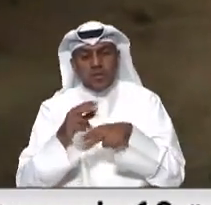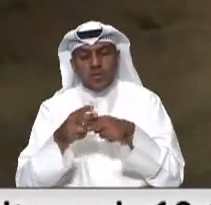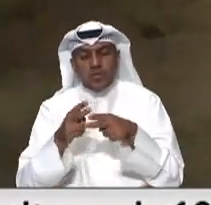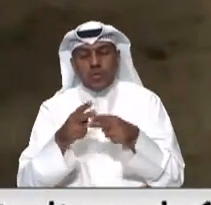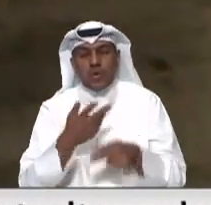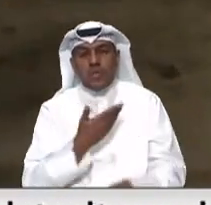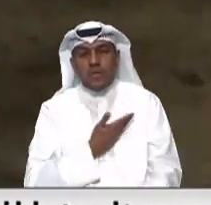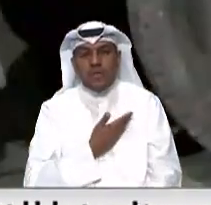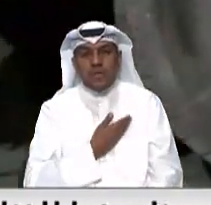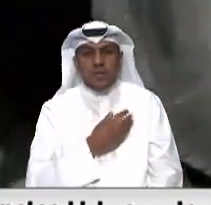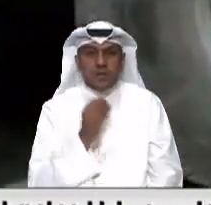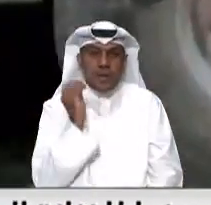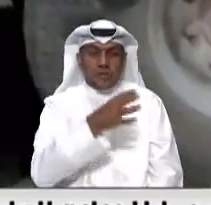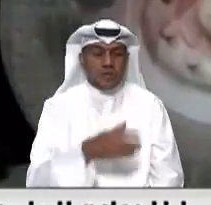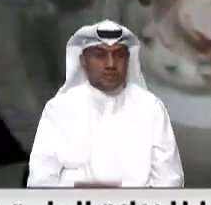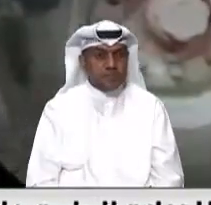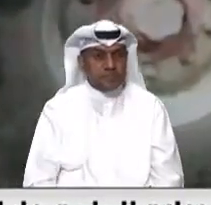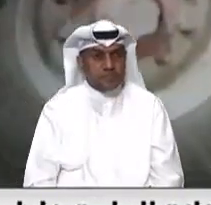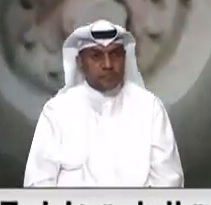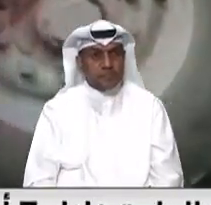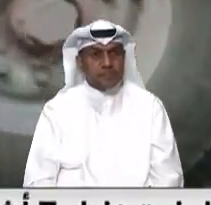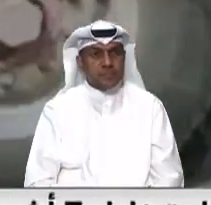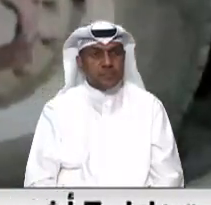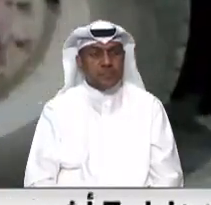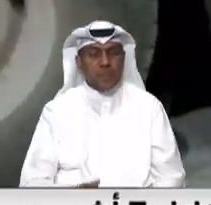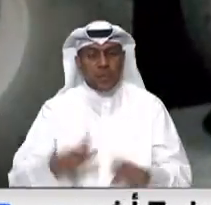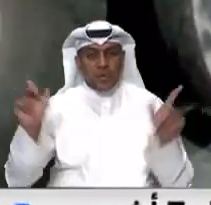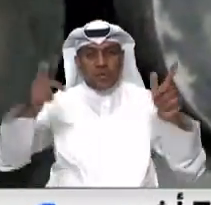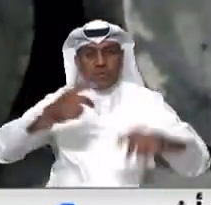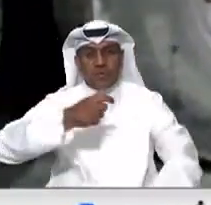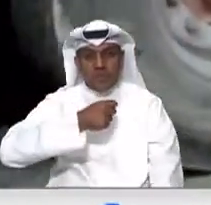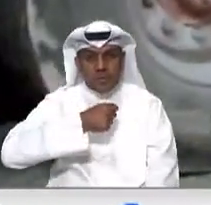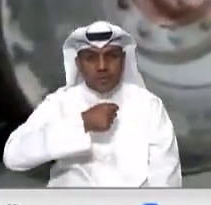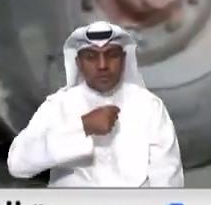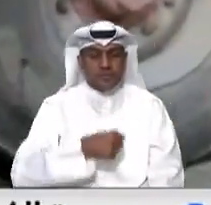سعاد الإمام، تلفزيون دولة الكويت، غزة فلسطين.